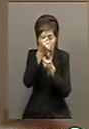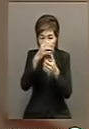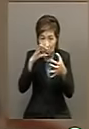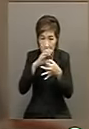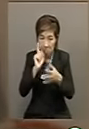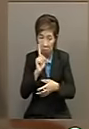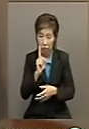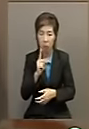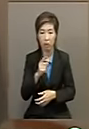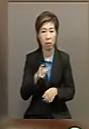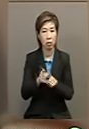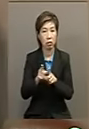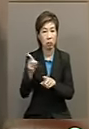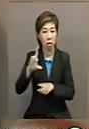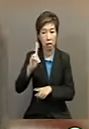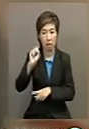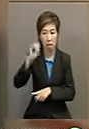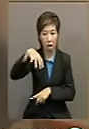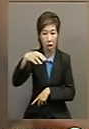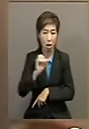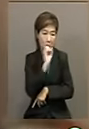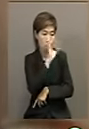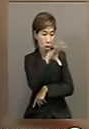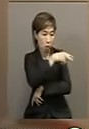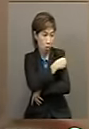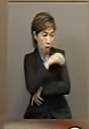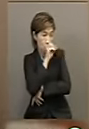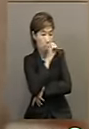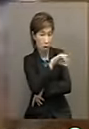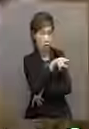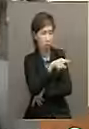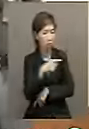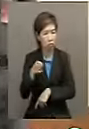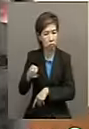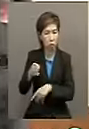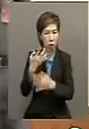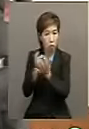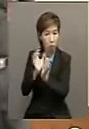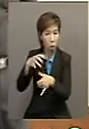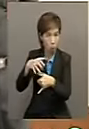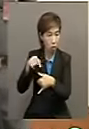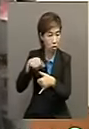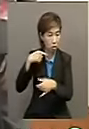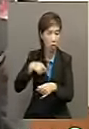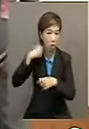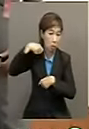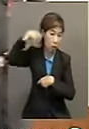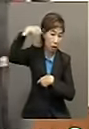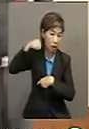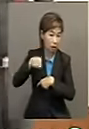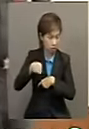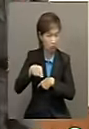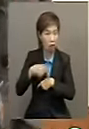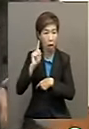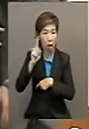รื่องของการแจ้งจาก DSI ที่แจ้งโรงพยาบาลตอนแรกว่าผู้ที่เป็นผู้ต้องขังที่ผูกคอตายนี้นะครับ